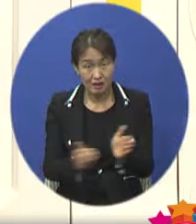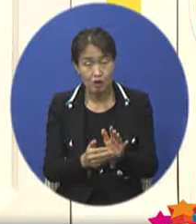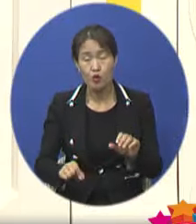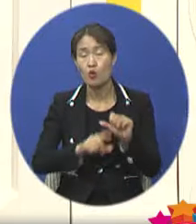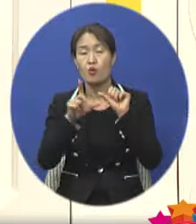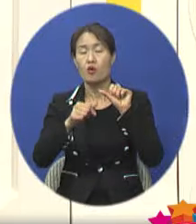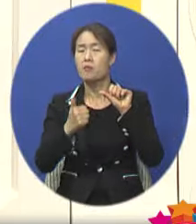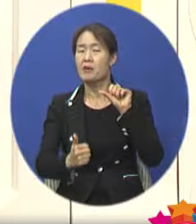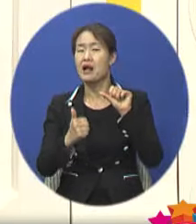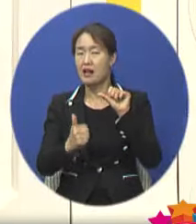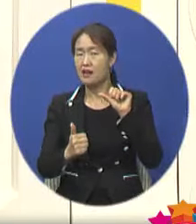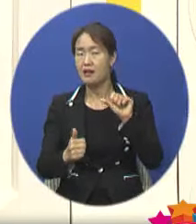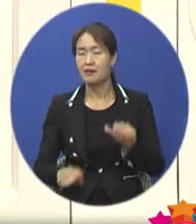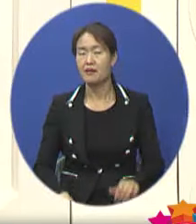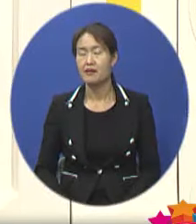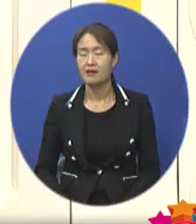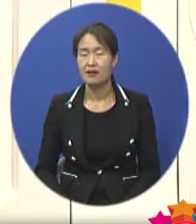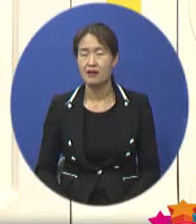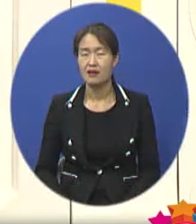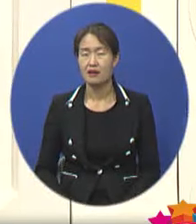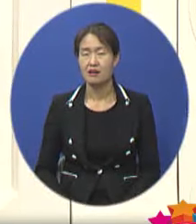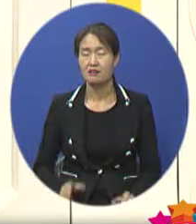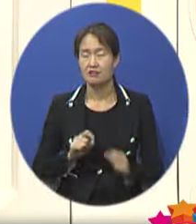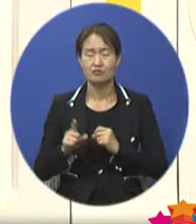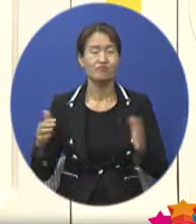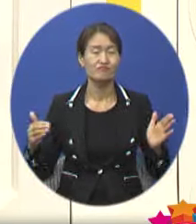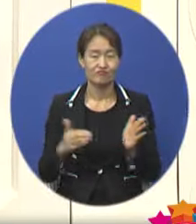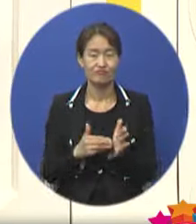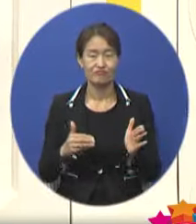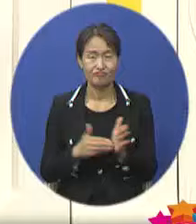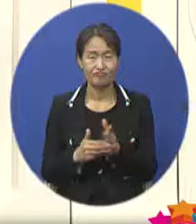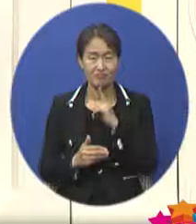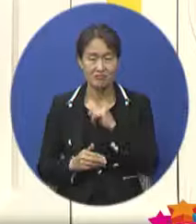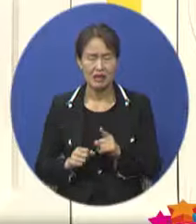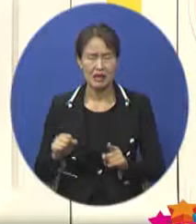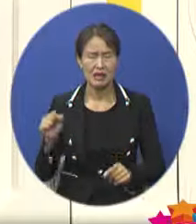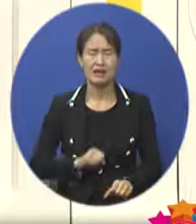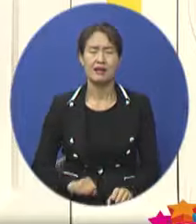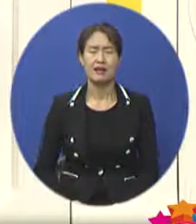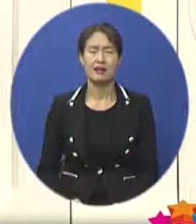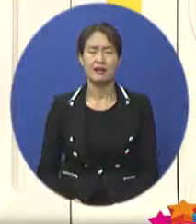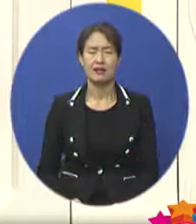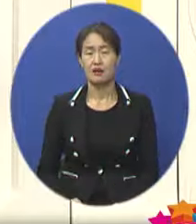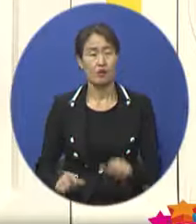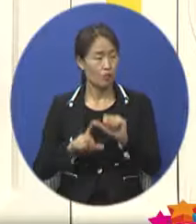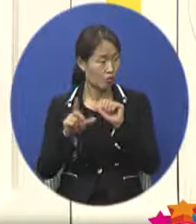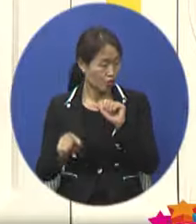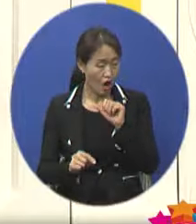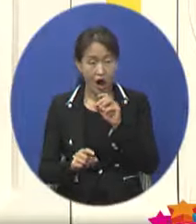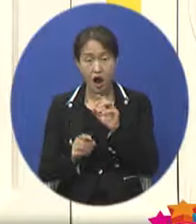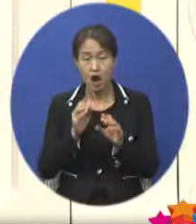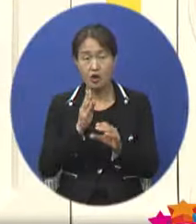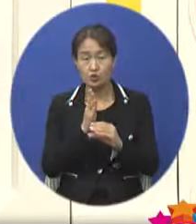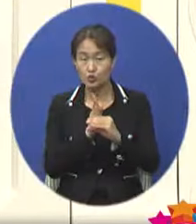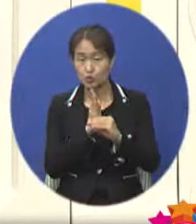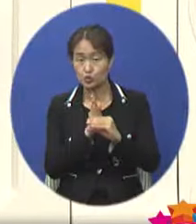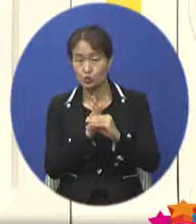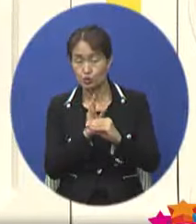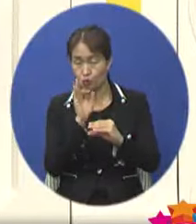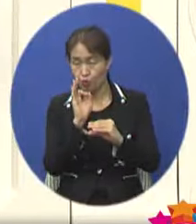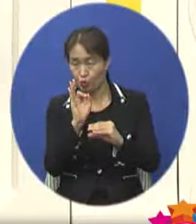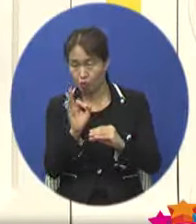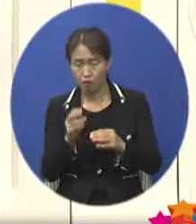말 저 안에서 거의 마무리가 돼요. 아 예. 5월 말까지 심어야 예. 마무리가 돼요. 저도 한 5월 중순쯤에 이렇게 지방에 예. 가 보니까요,